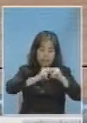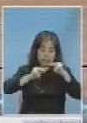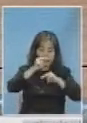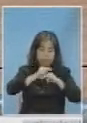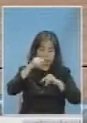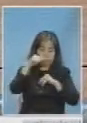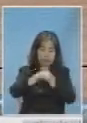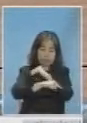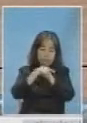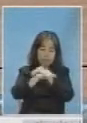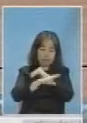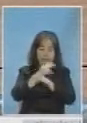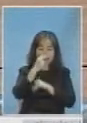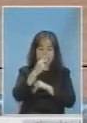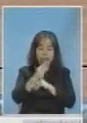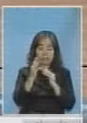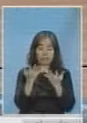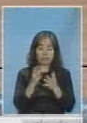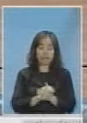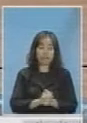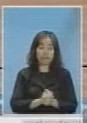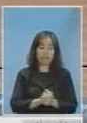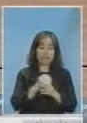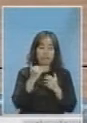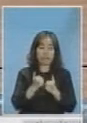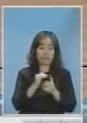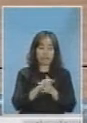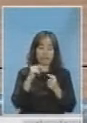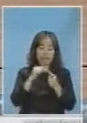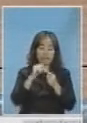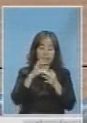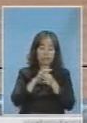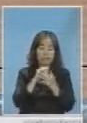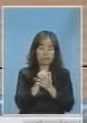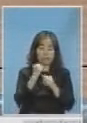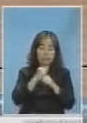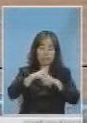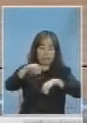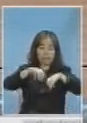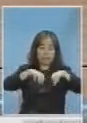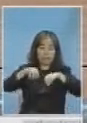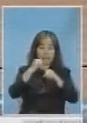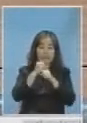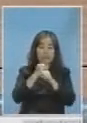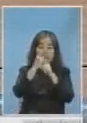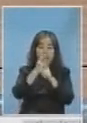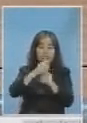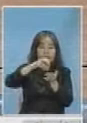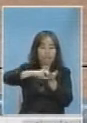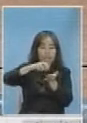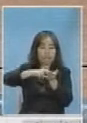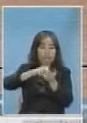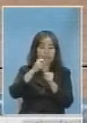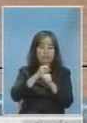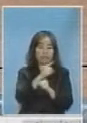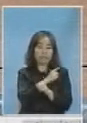ชันในดัชนีชี้วัดการประเมินผลการปฏิบัติงานตามคำรับรองการปฏิบัติรา